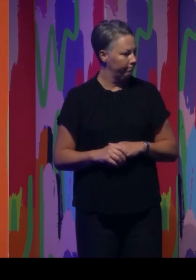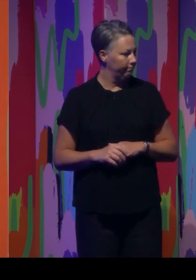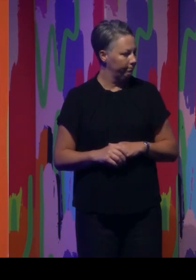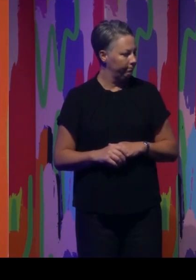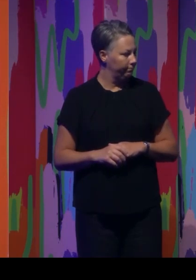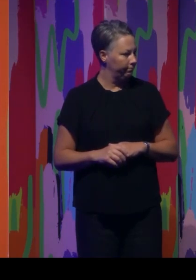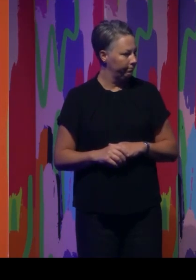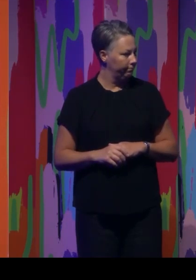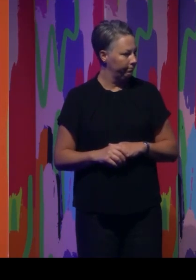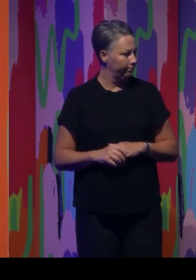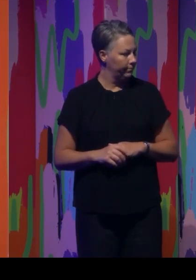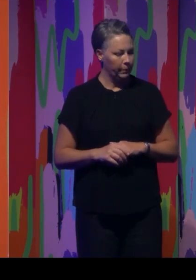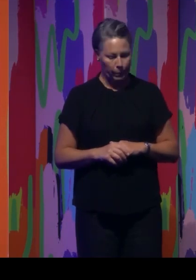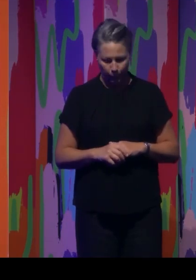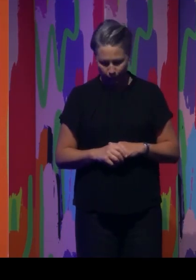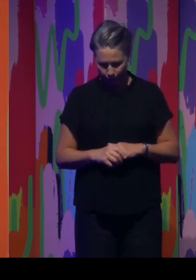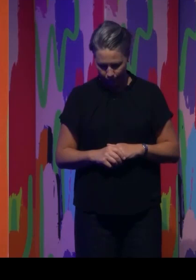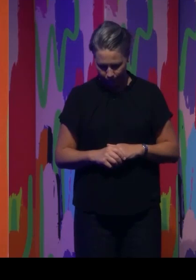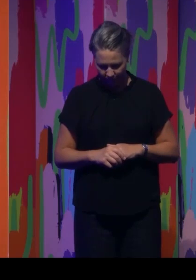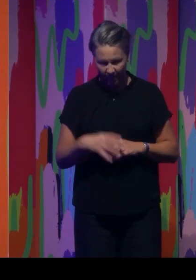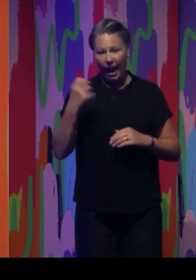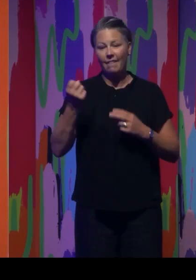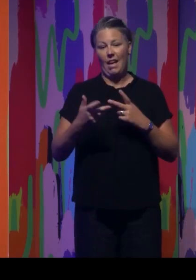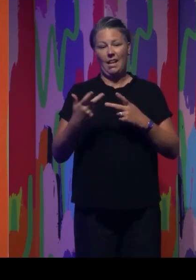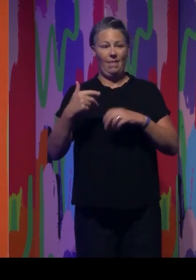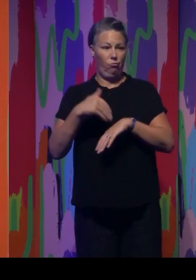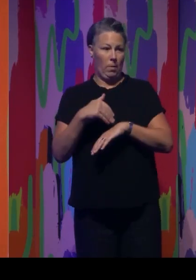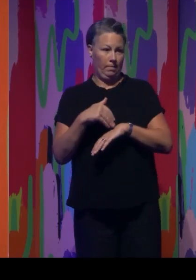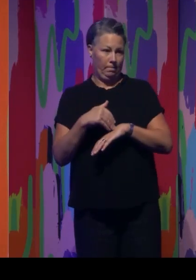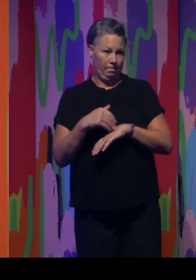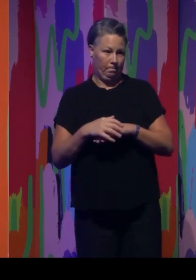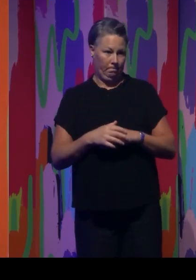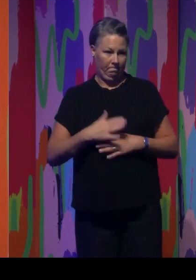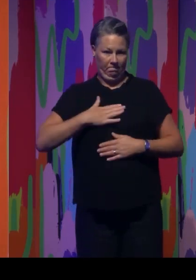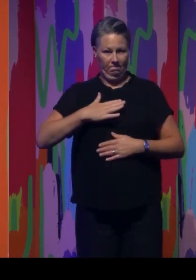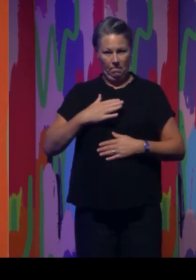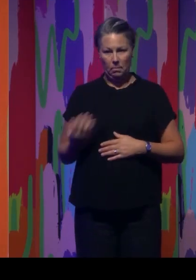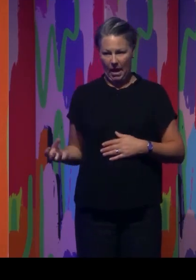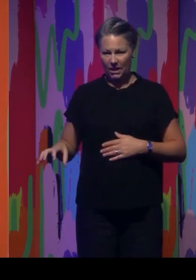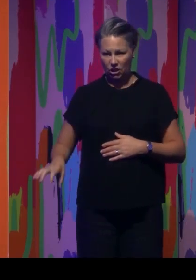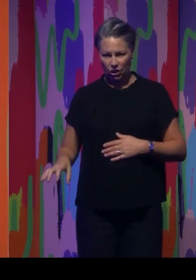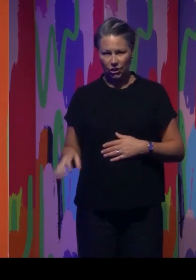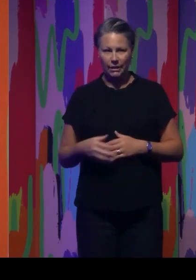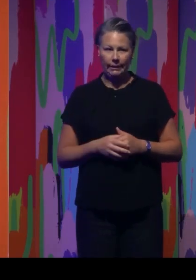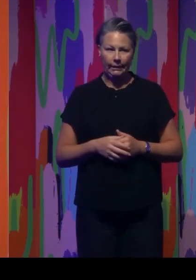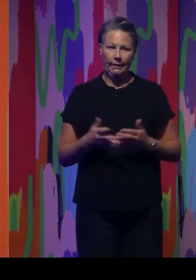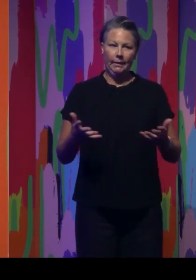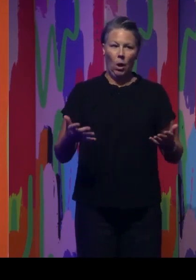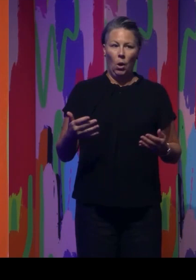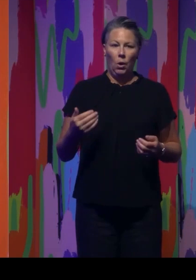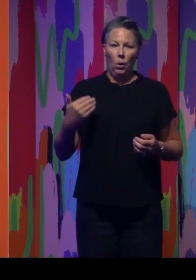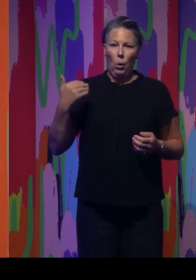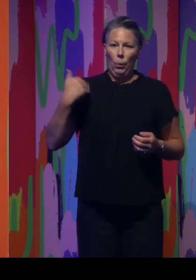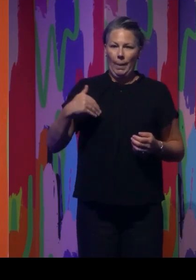বল. There's a second issue that we face commonly in our country where women, they